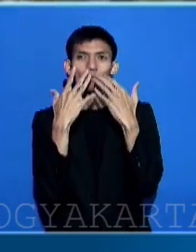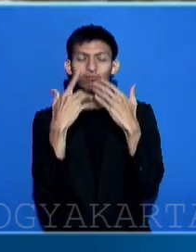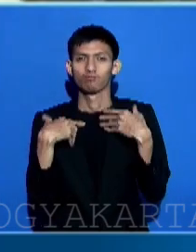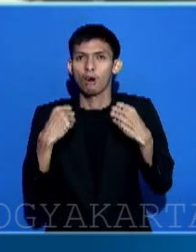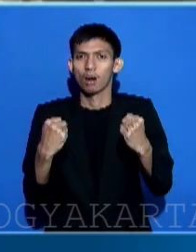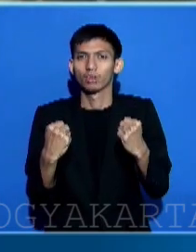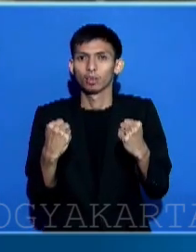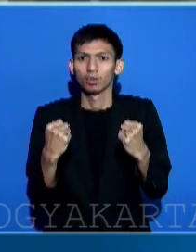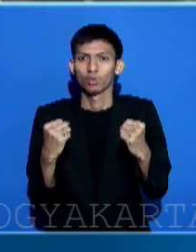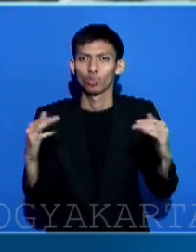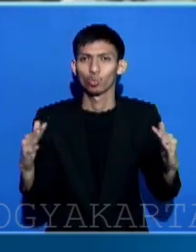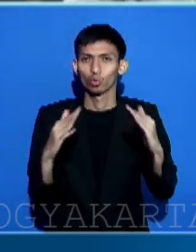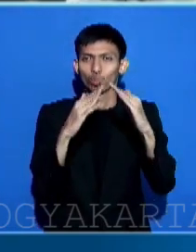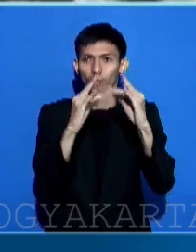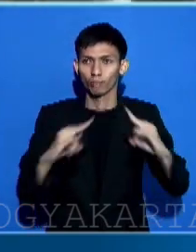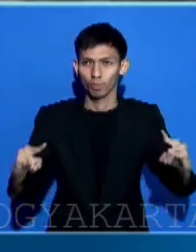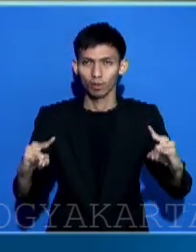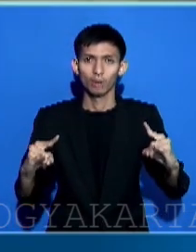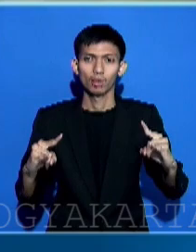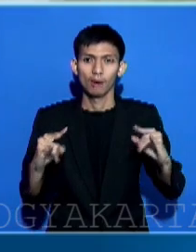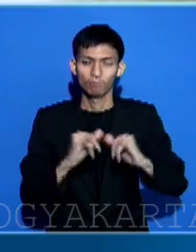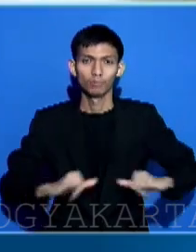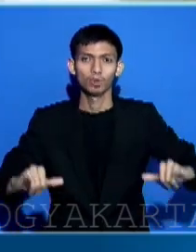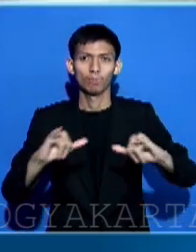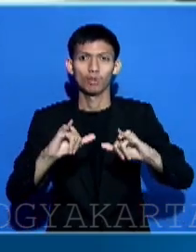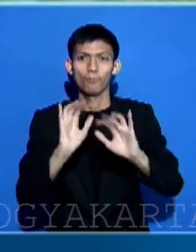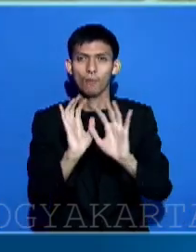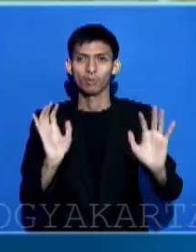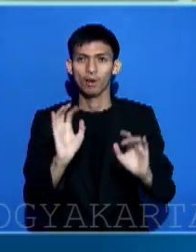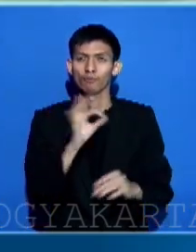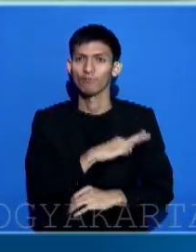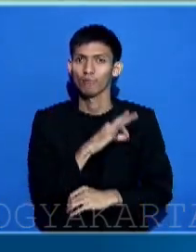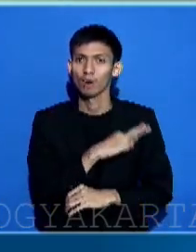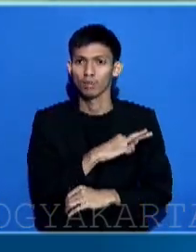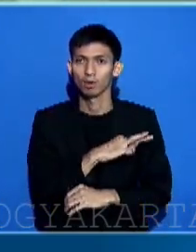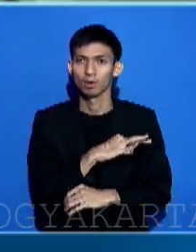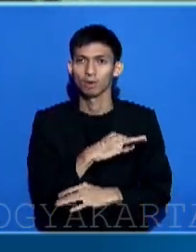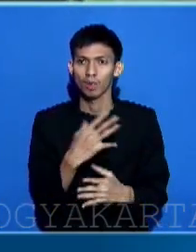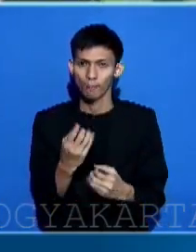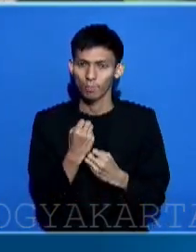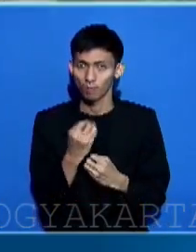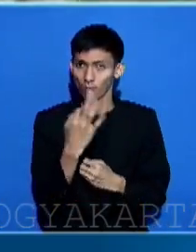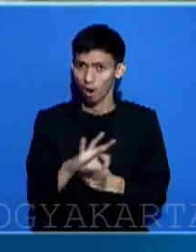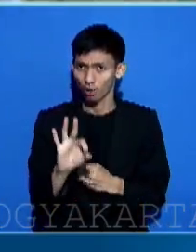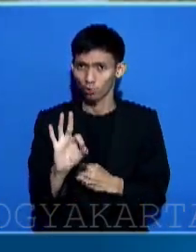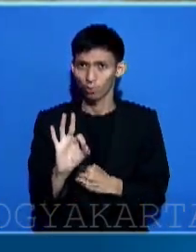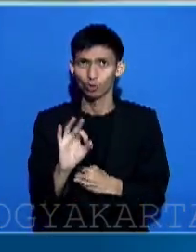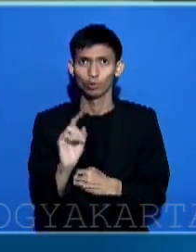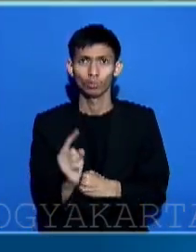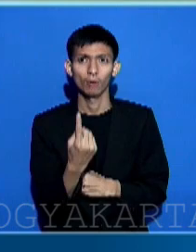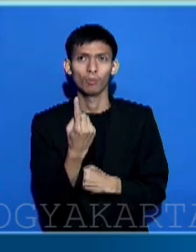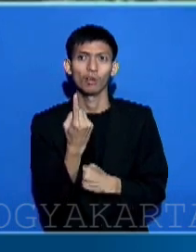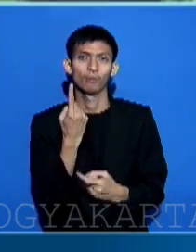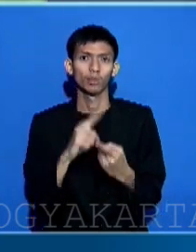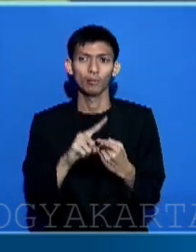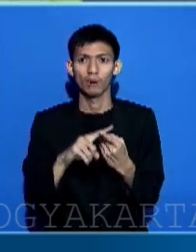tenda bersama-sama banyak manfaat yang bisa diperoleh dari kegiatan yang baru pertama kali dilakukan ini selain menambah ilmu